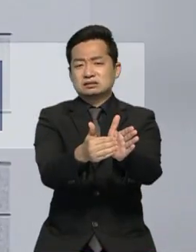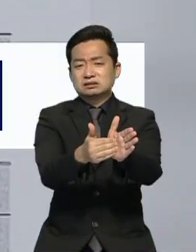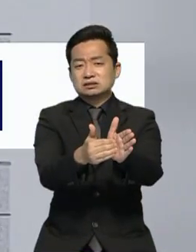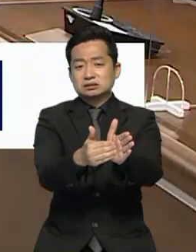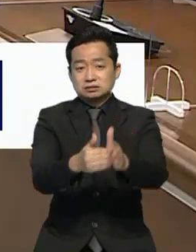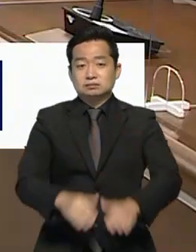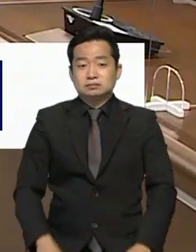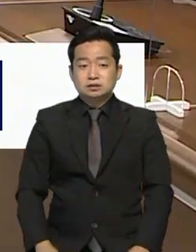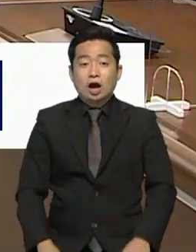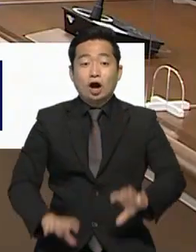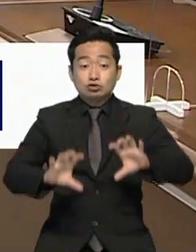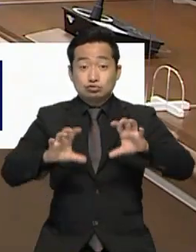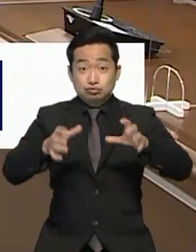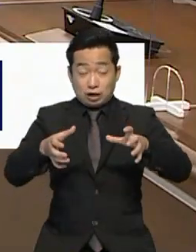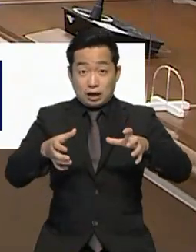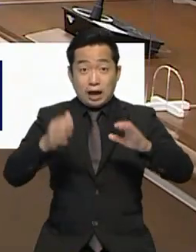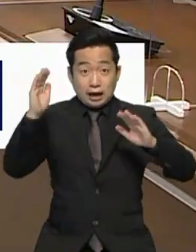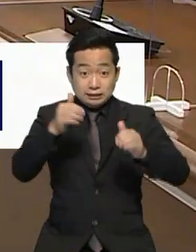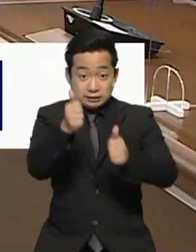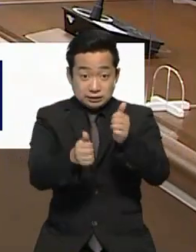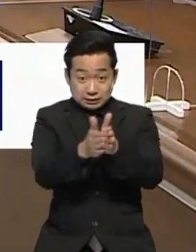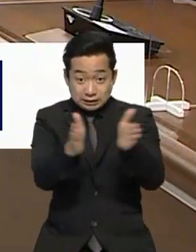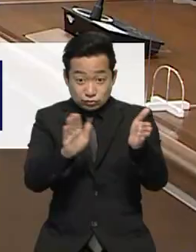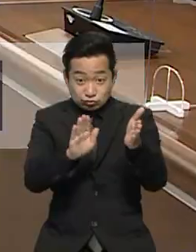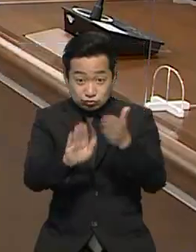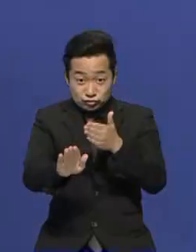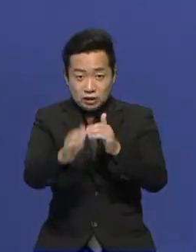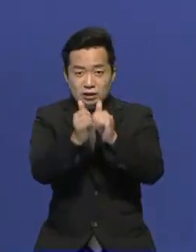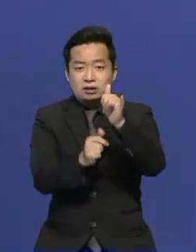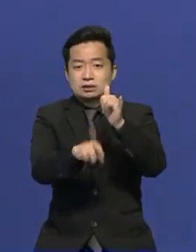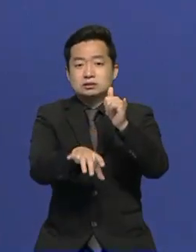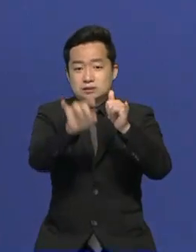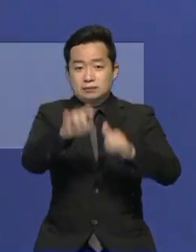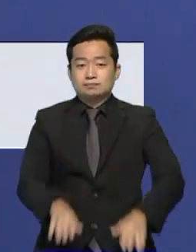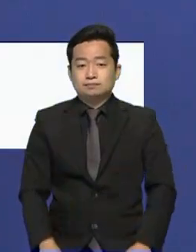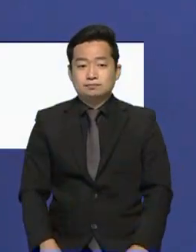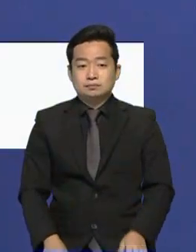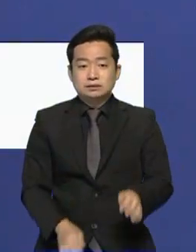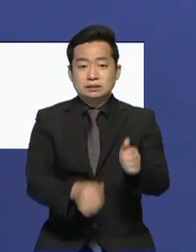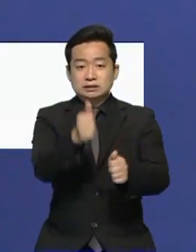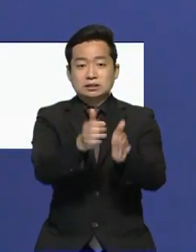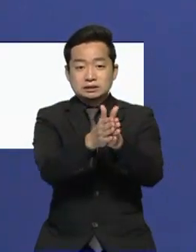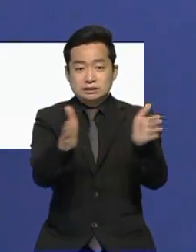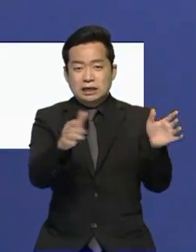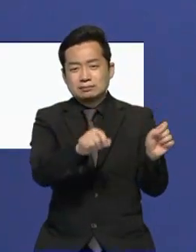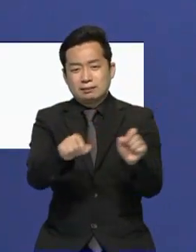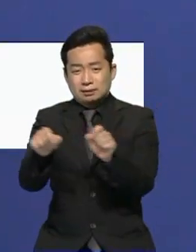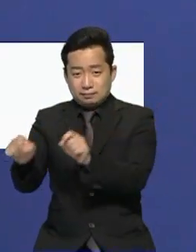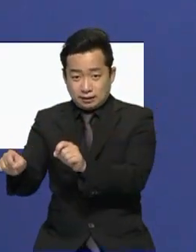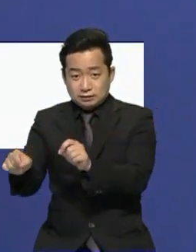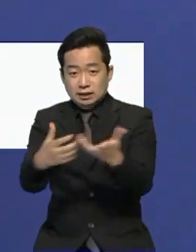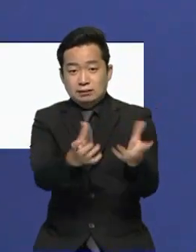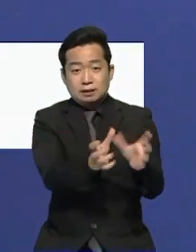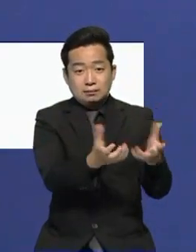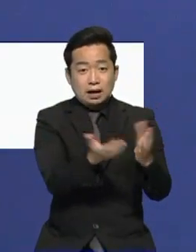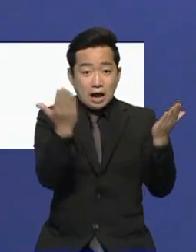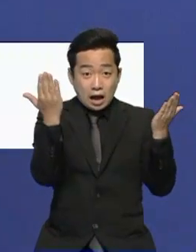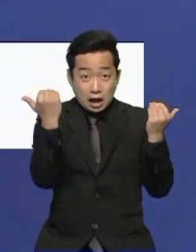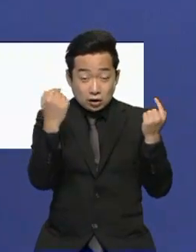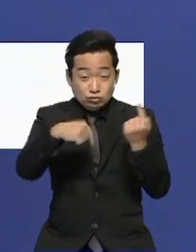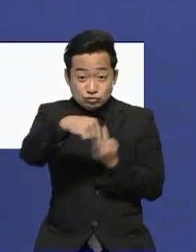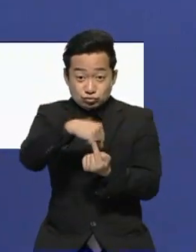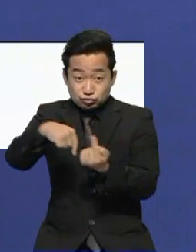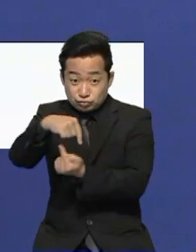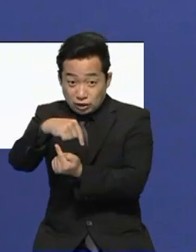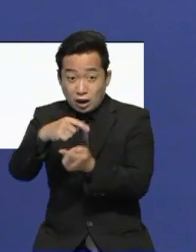국가 수준 학업 성취도 평가 시행 이후 처음입니다. 시험 실시 지연으로 인한 단위 학교의 학사 운영 체증 및